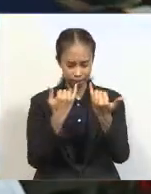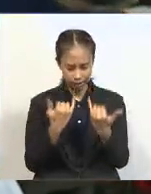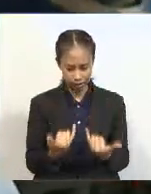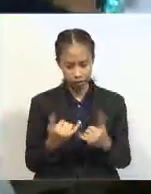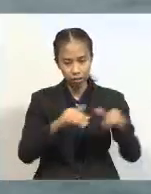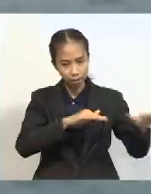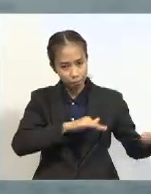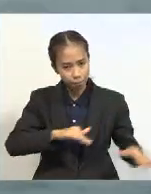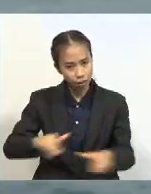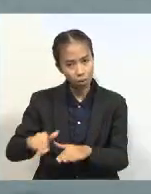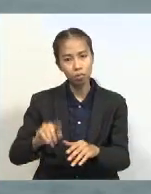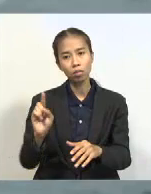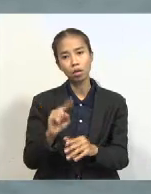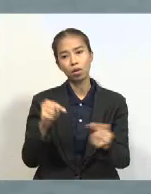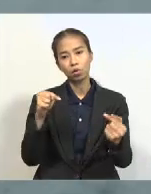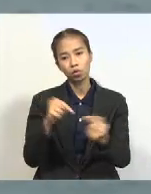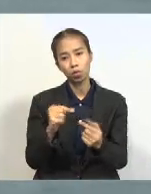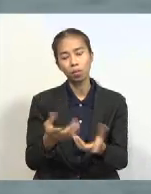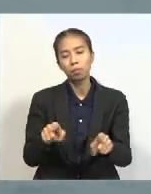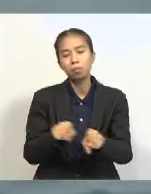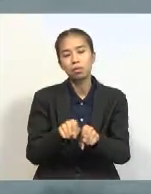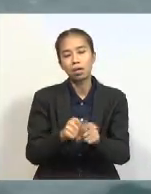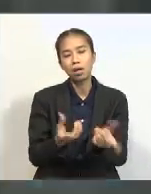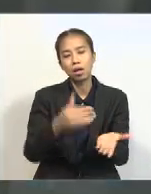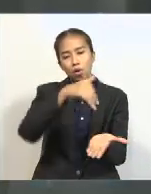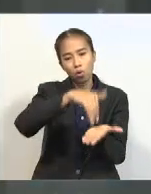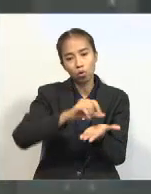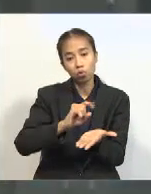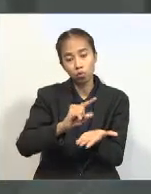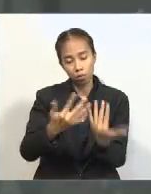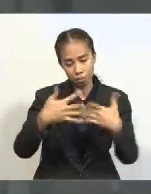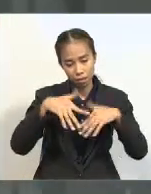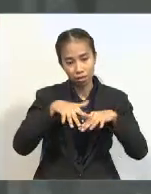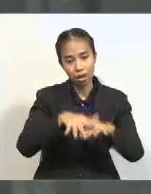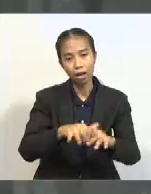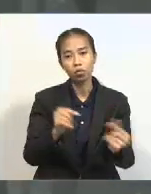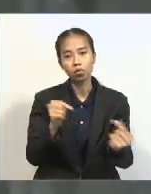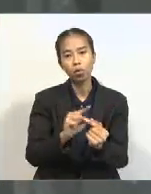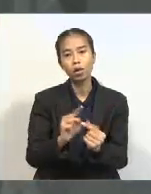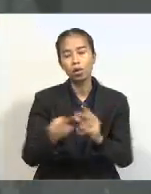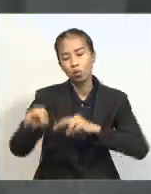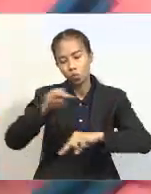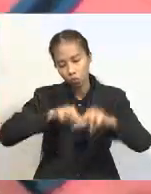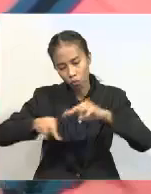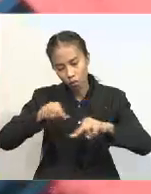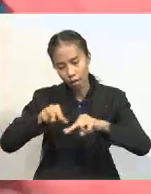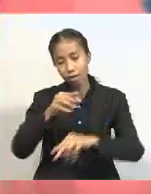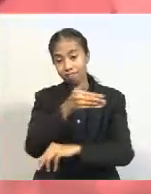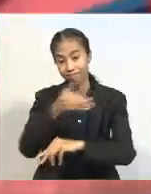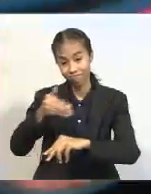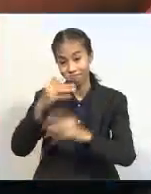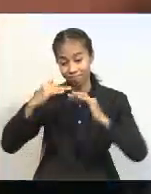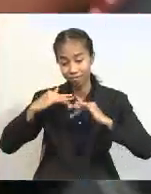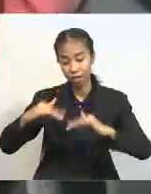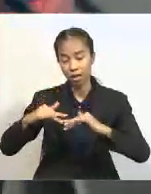การเตรียมพร้อมการเปลี่ยนผ่านภารกิจหน้าที่ของศรชนจากศูนย์ประสานการปฏิบัติหน้าที่การรักษาผลประโยชน์ของชาติทางทะเลเ